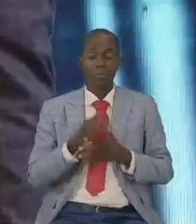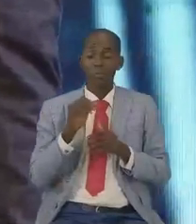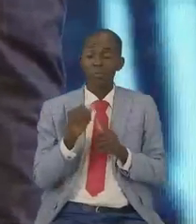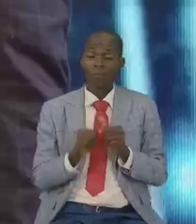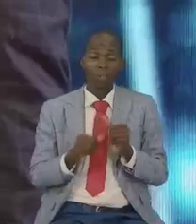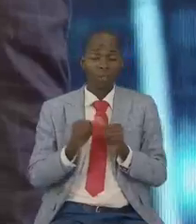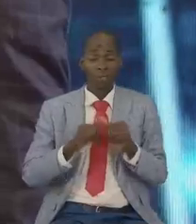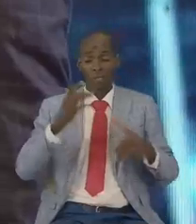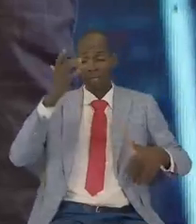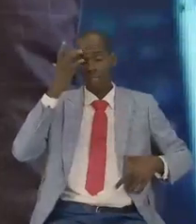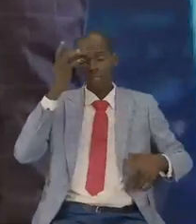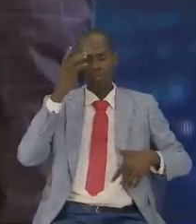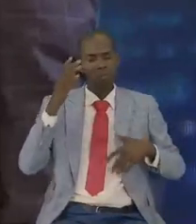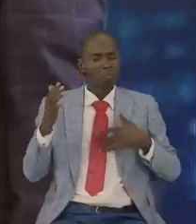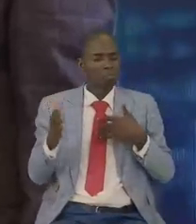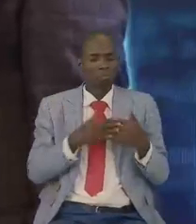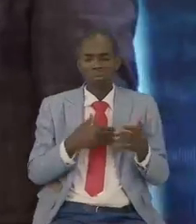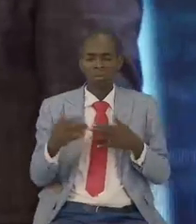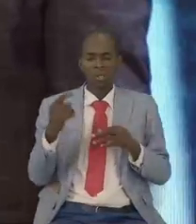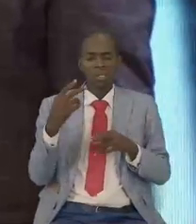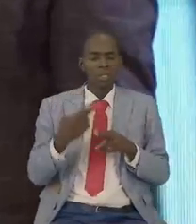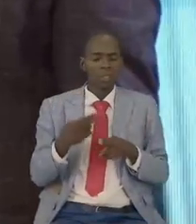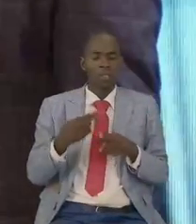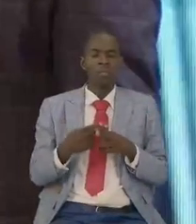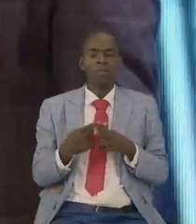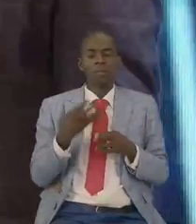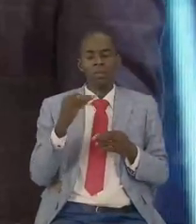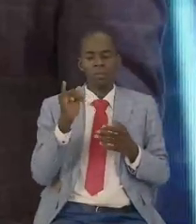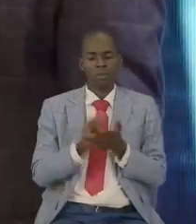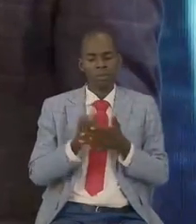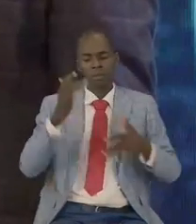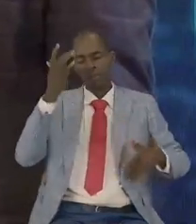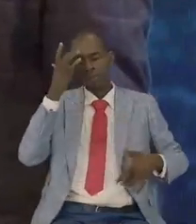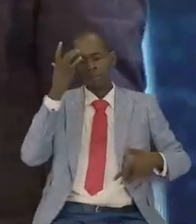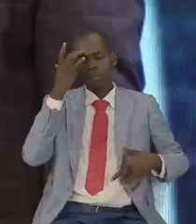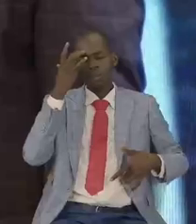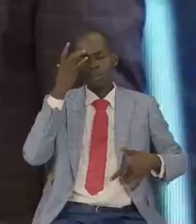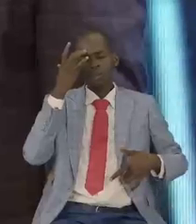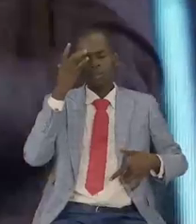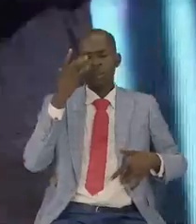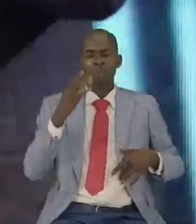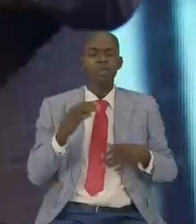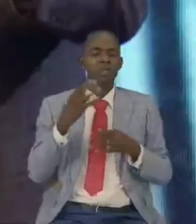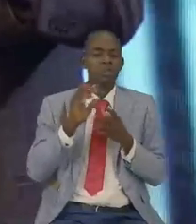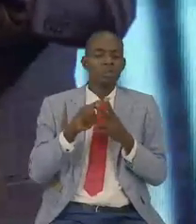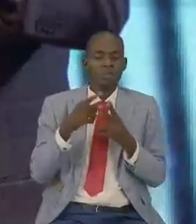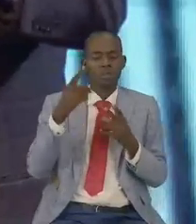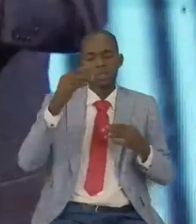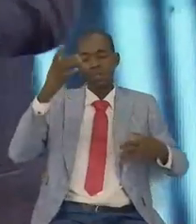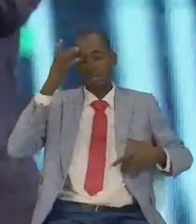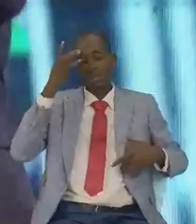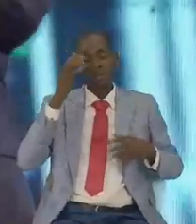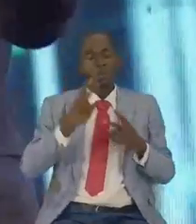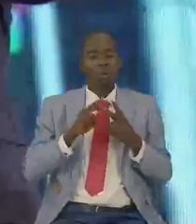Toute maladie, quel que soit le nom de la maladie, ou de l'infirmité, ou